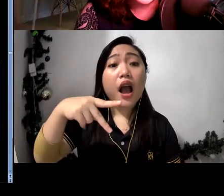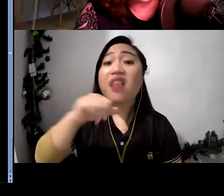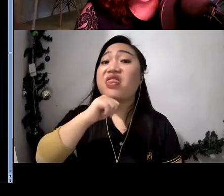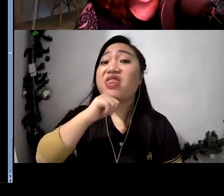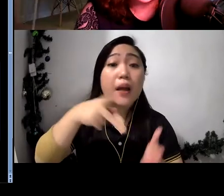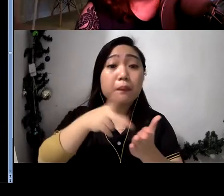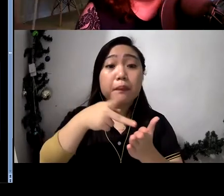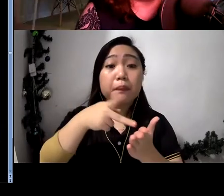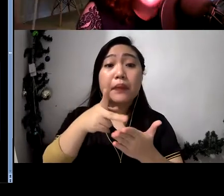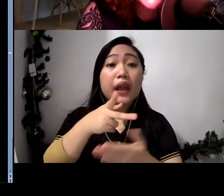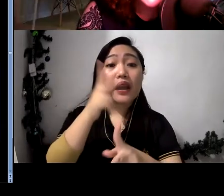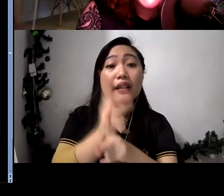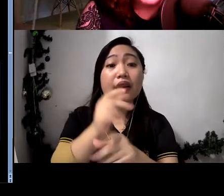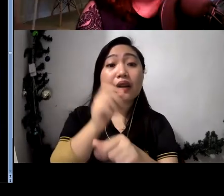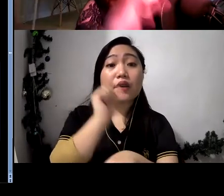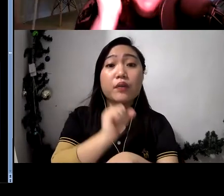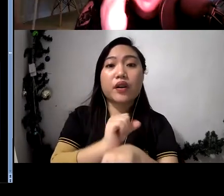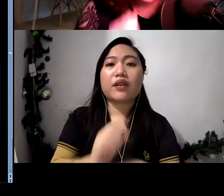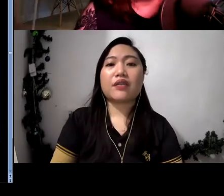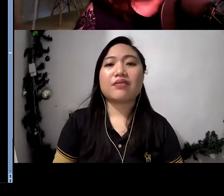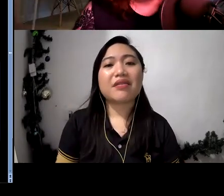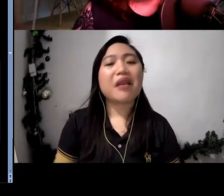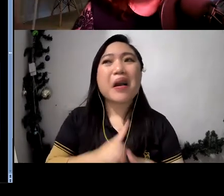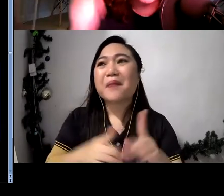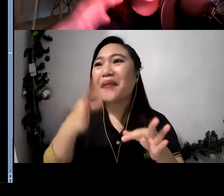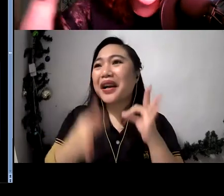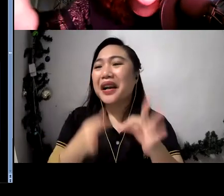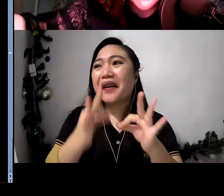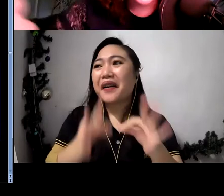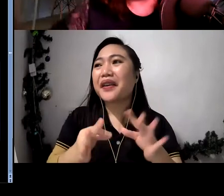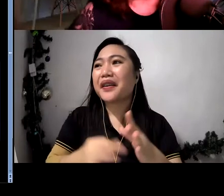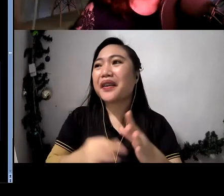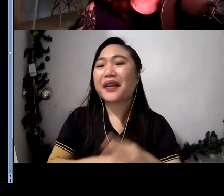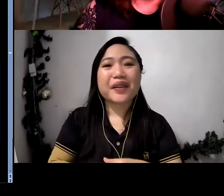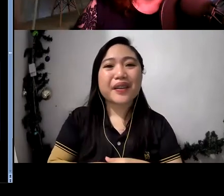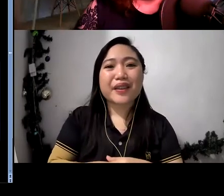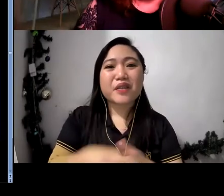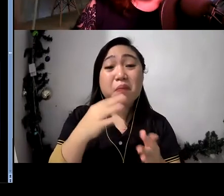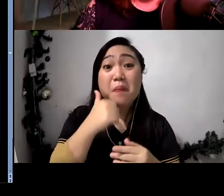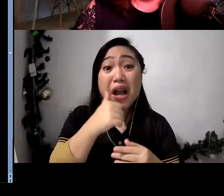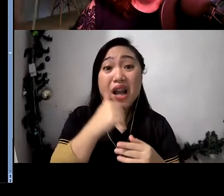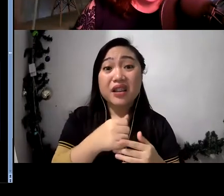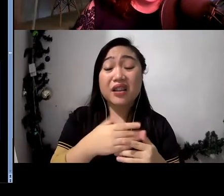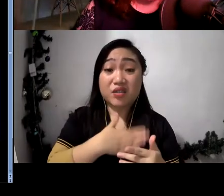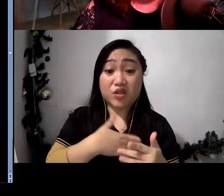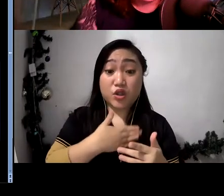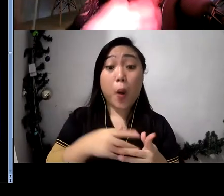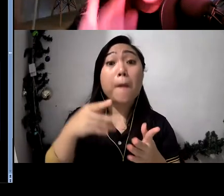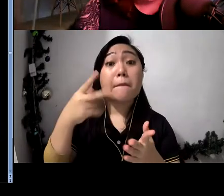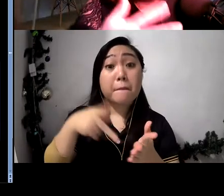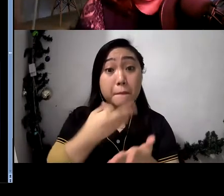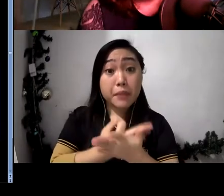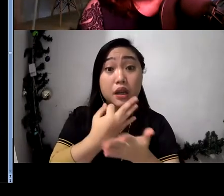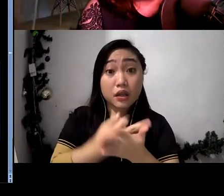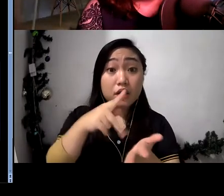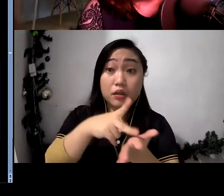binabayaran, katulad ng kasambahay, mababa ang kinikita niya. Kumpara sa mga lalaki, for example, na ang gumagawa ng